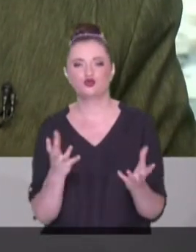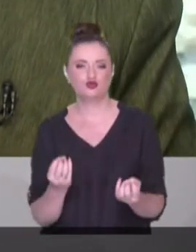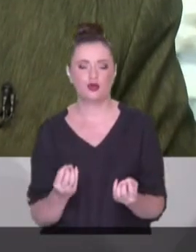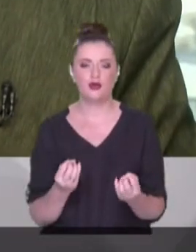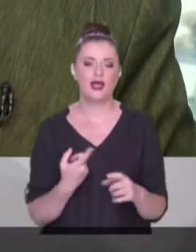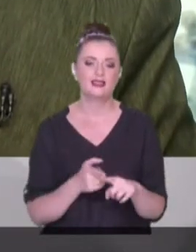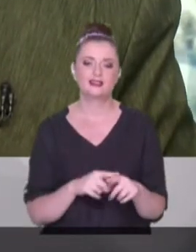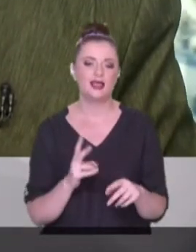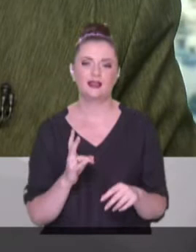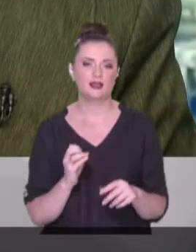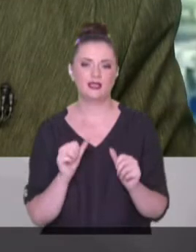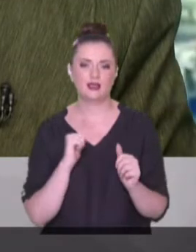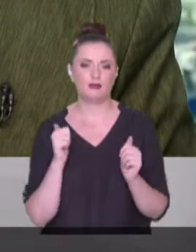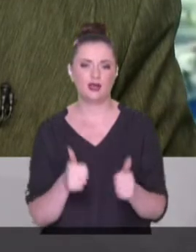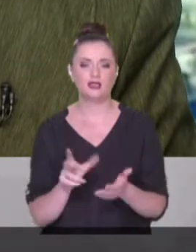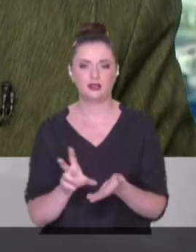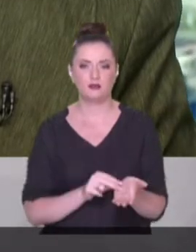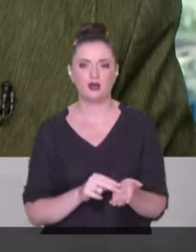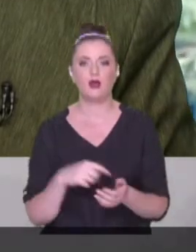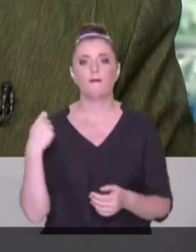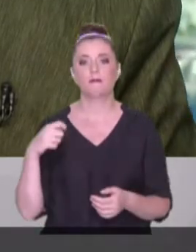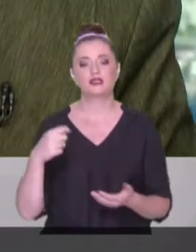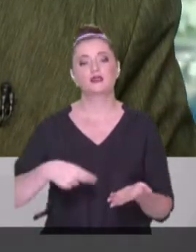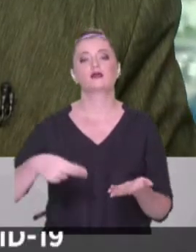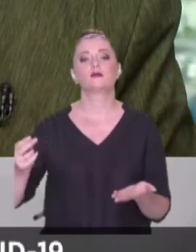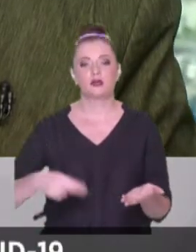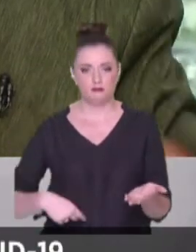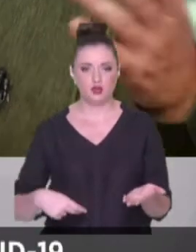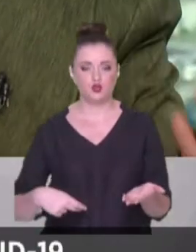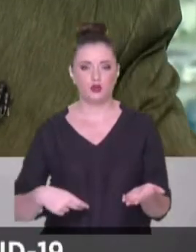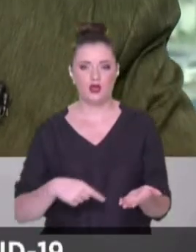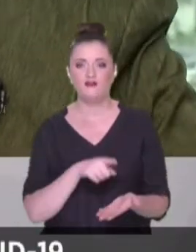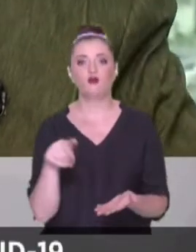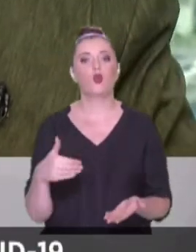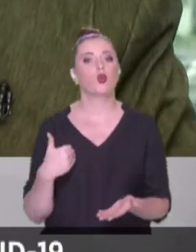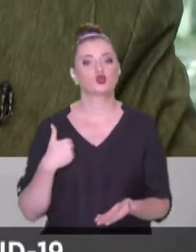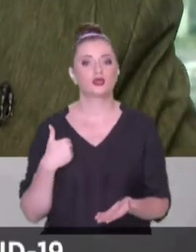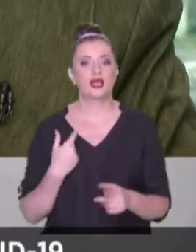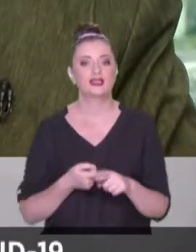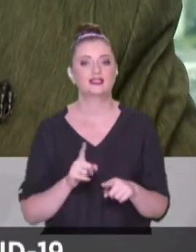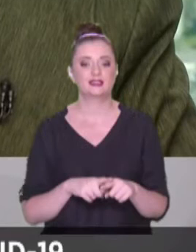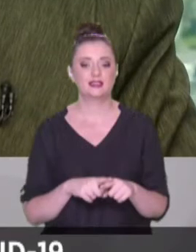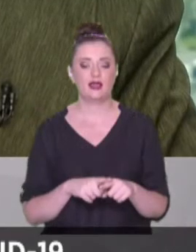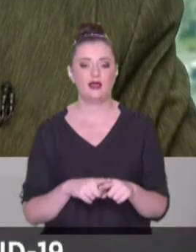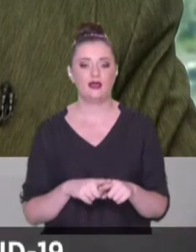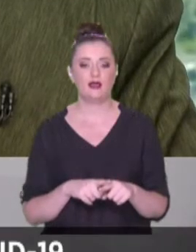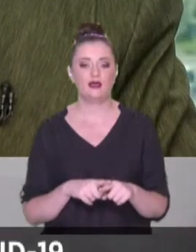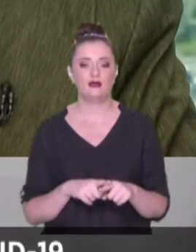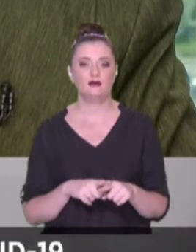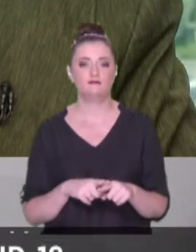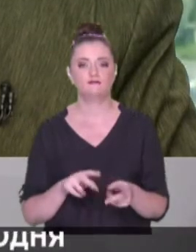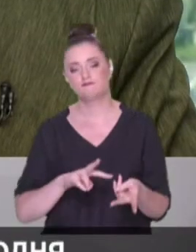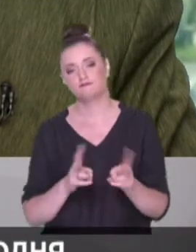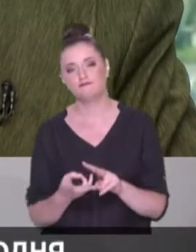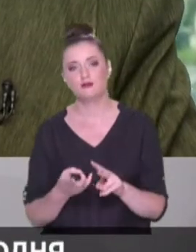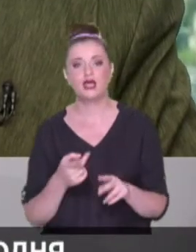такий не самий класний приклад. Значить, президент його підписує. Ви хочете це перебрати, ну, переграти всю ситуацію, сказати,